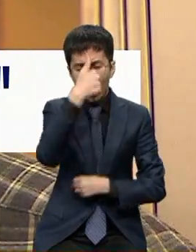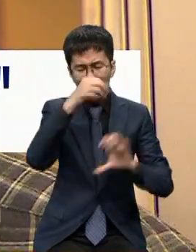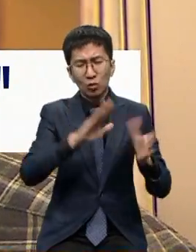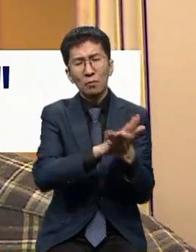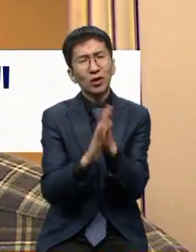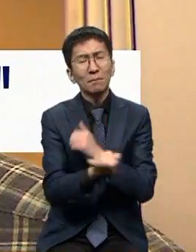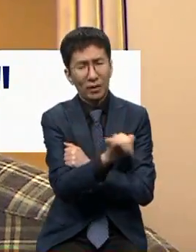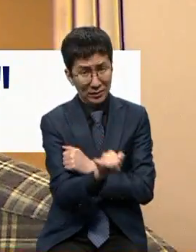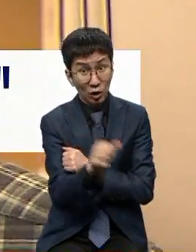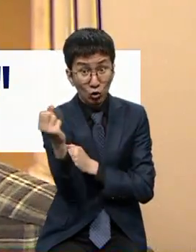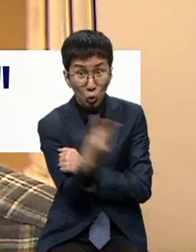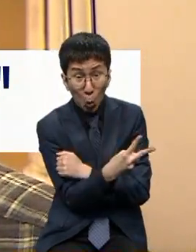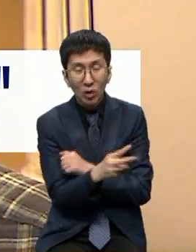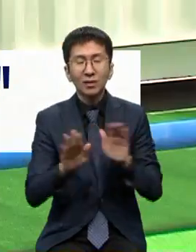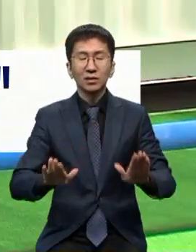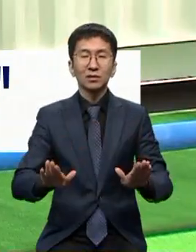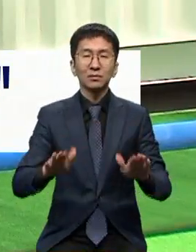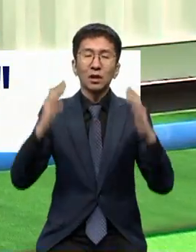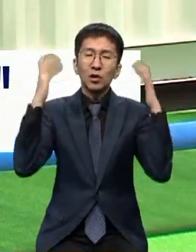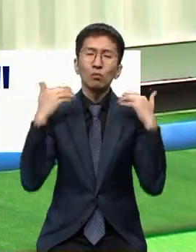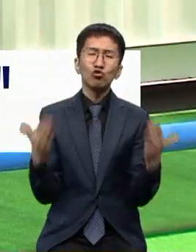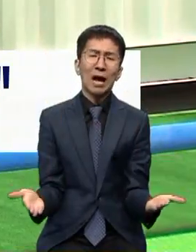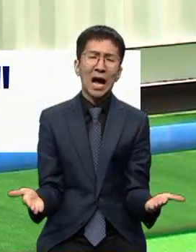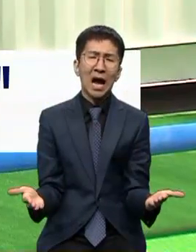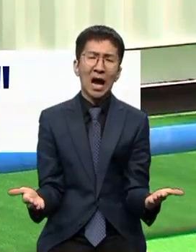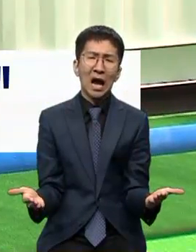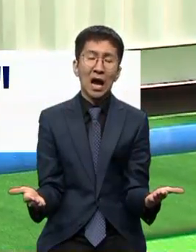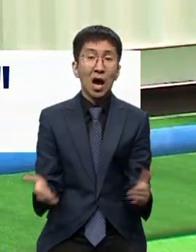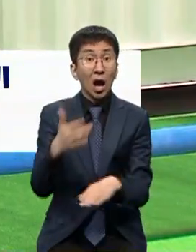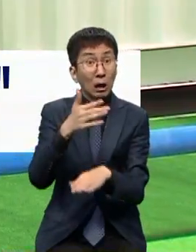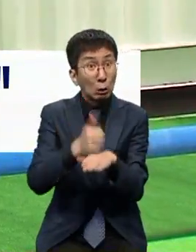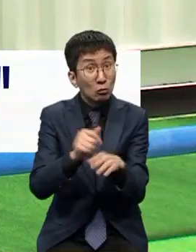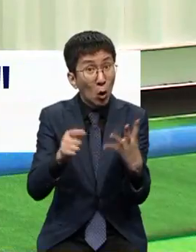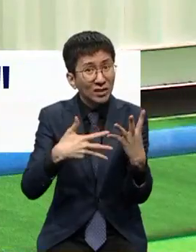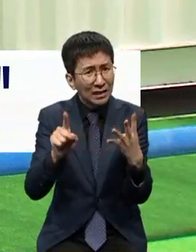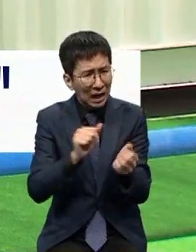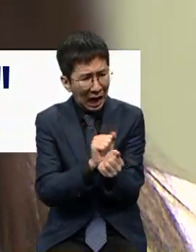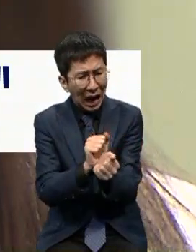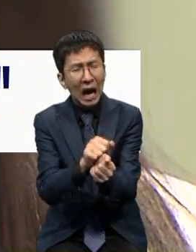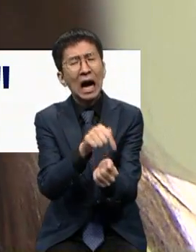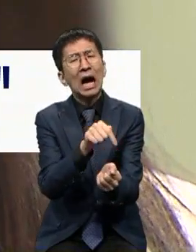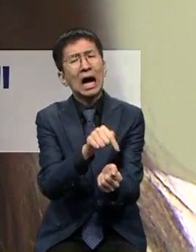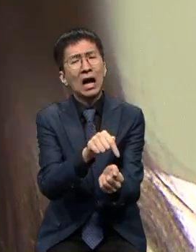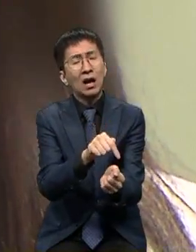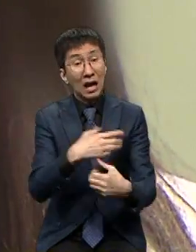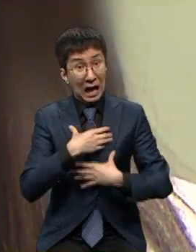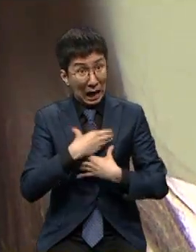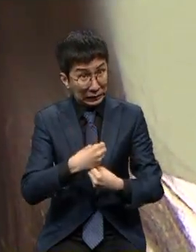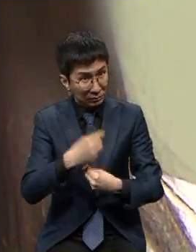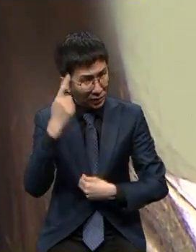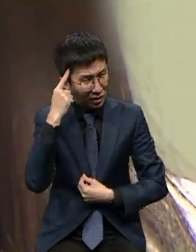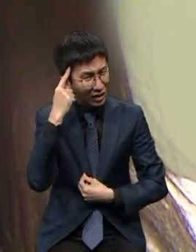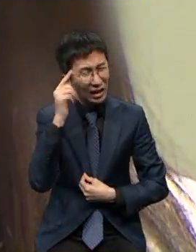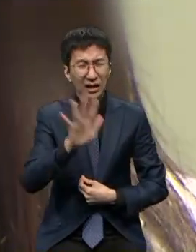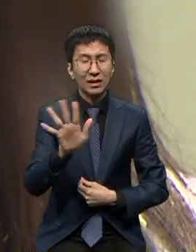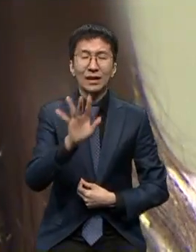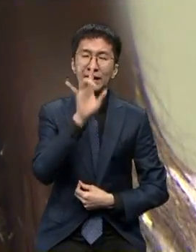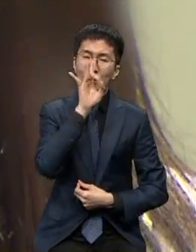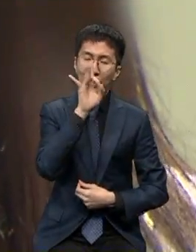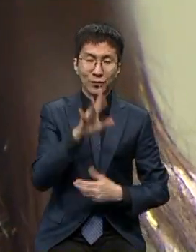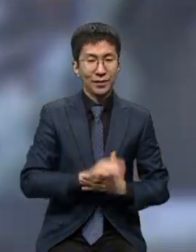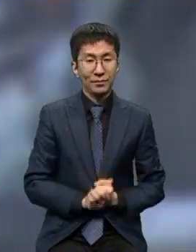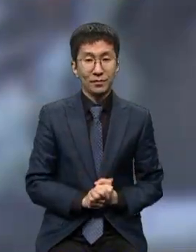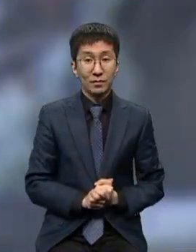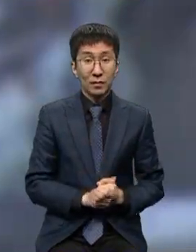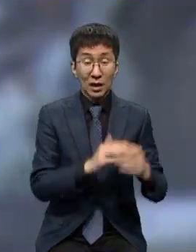빠른 휴가철이 겹친 4차 유행의 특성상 안심하긴 이르다는 게 방역당국의 판단입니다. 실제로 확진자